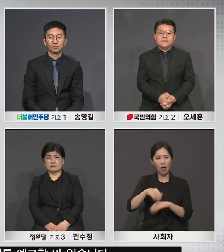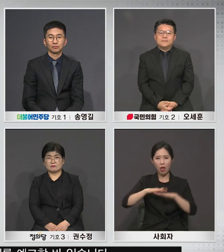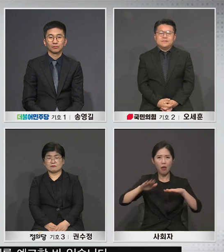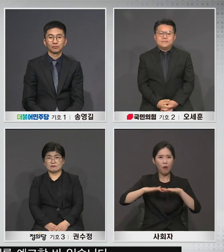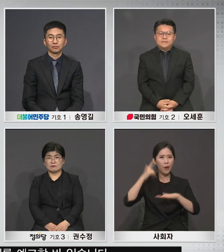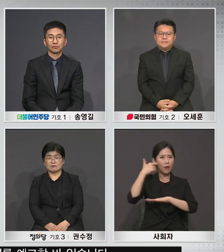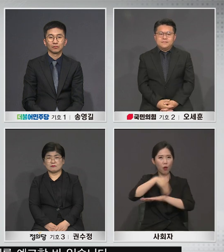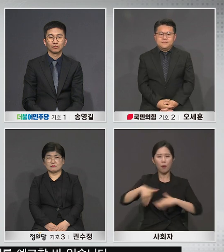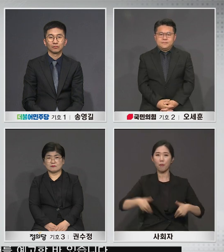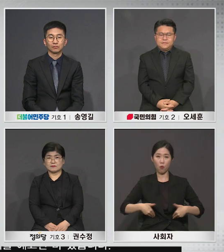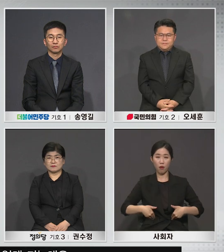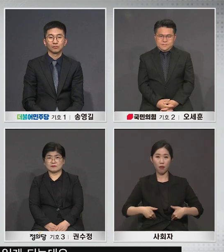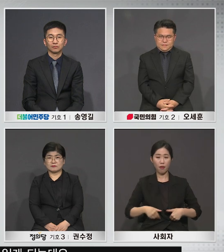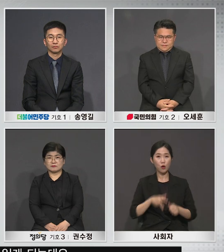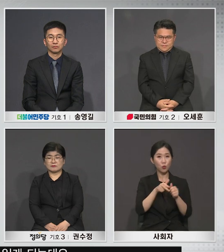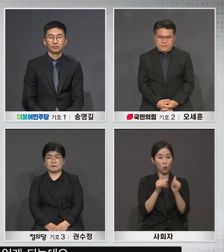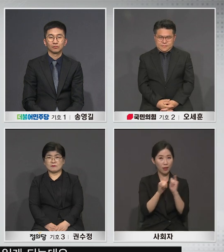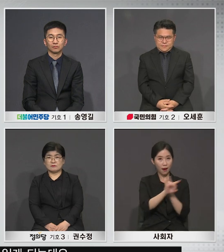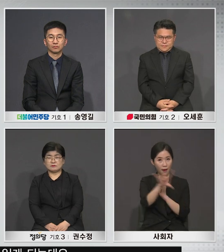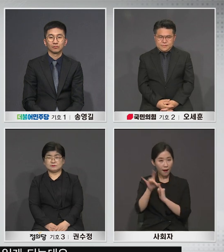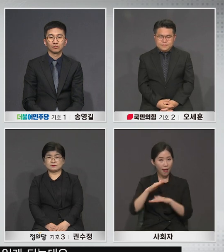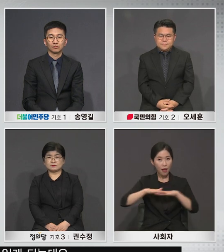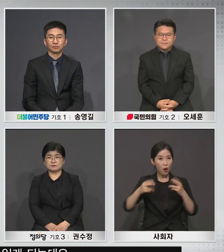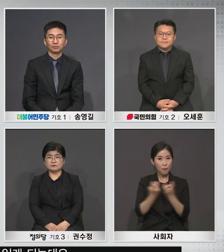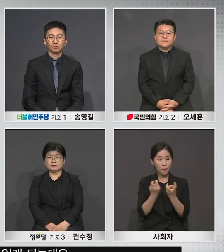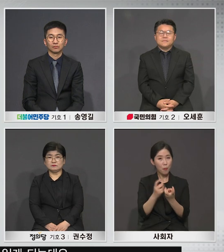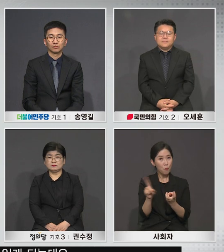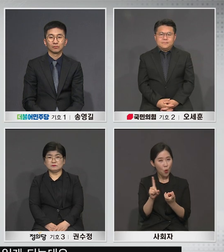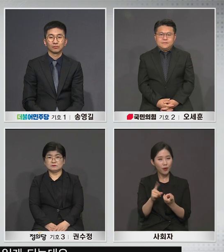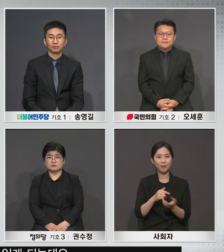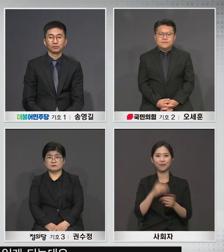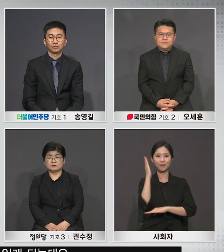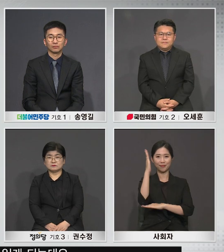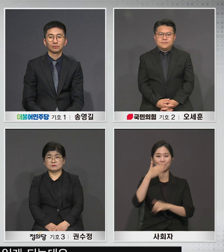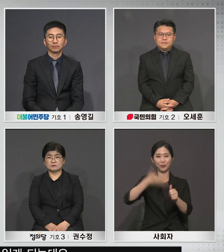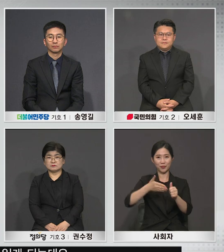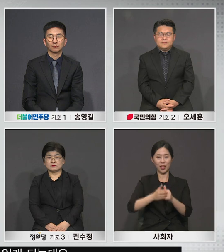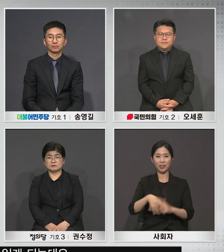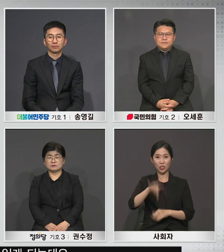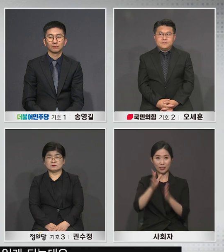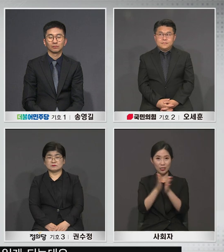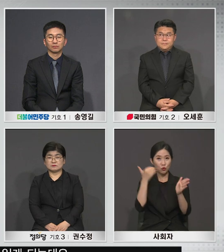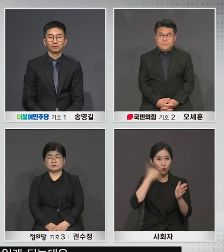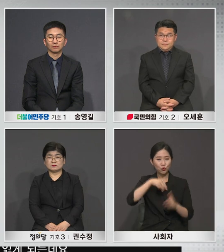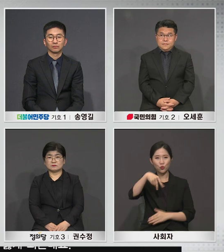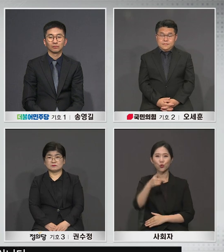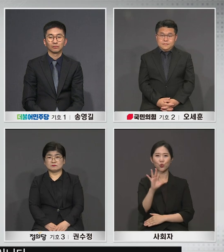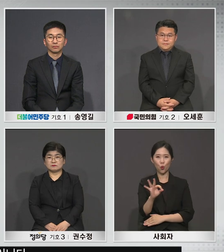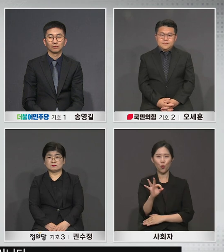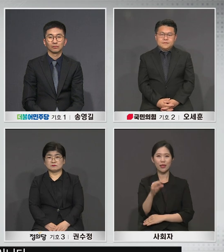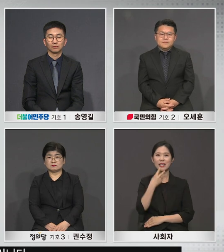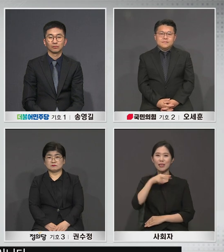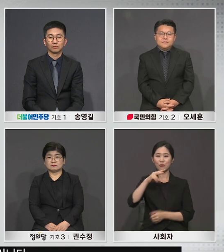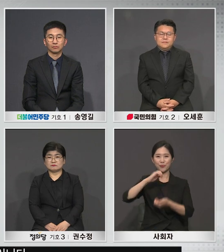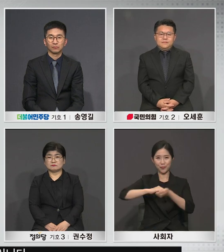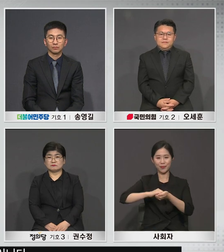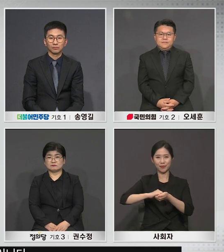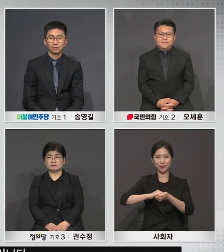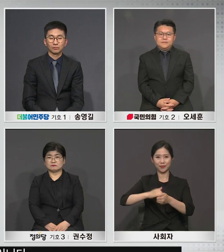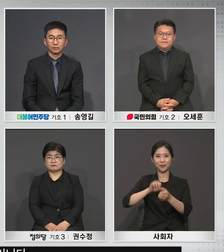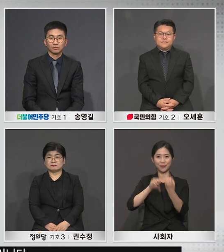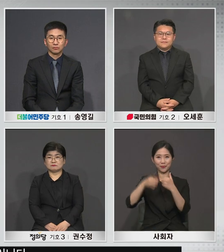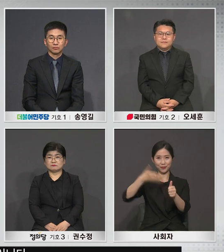후보자 해결 방안이 있으신지 말씀해 주시기 바랍니다. 자 이번에는 송용길 후보부터 2분간 먼저 답변해 주시면 됩니다.